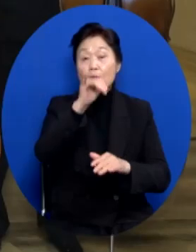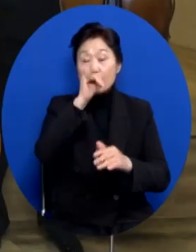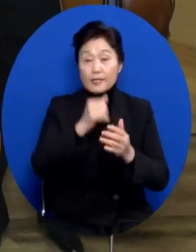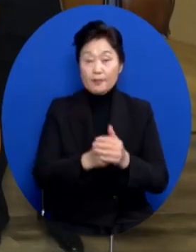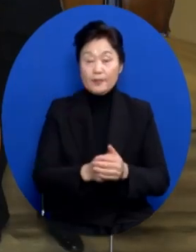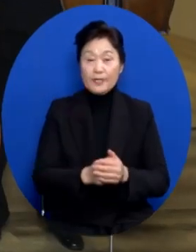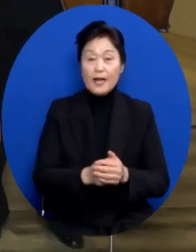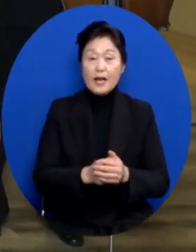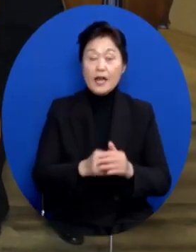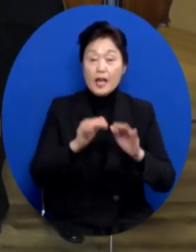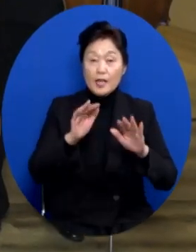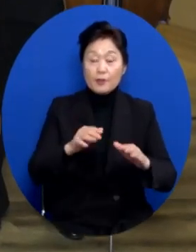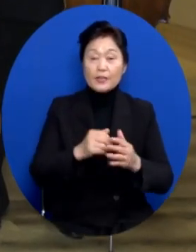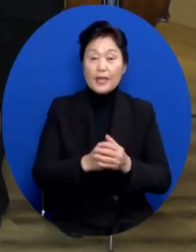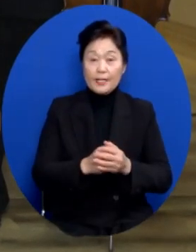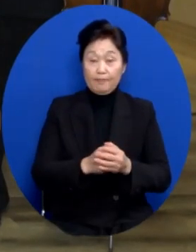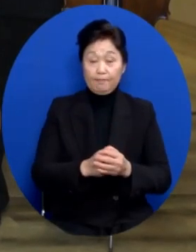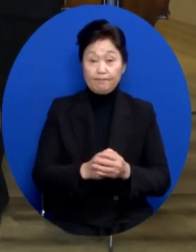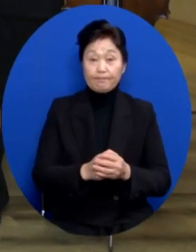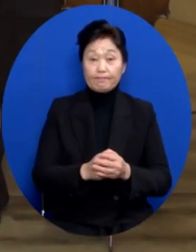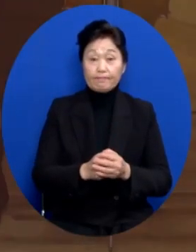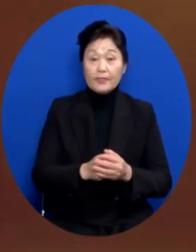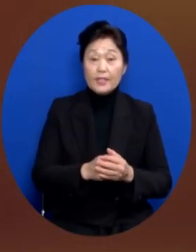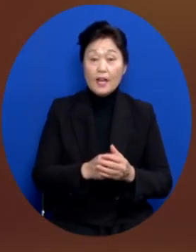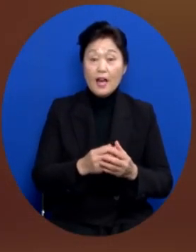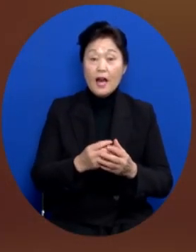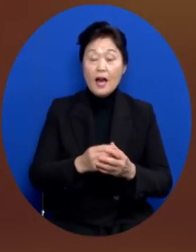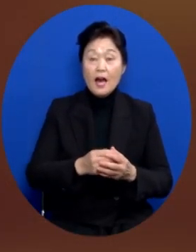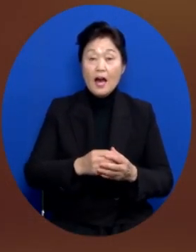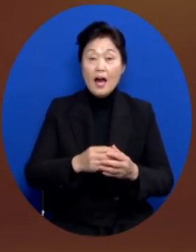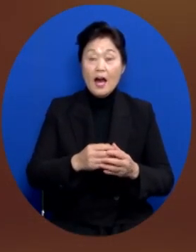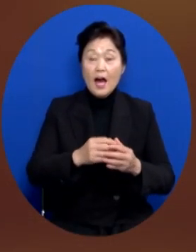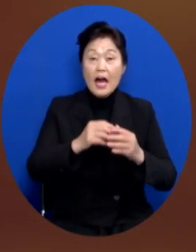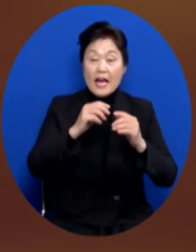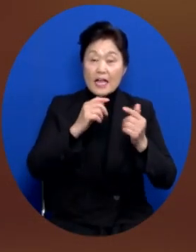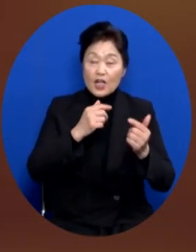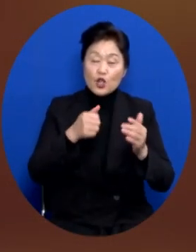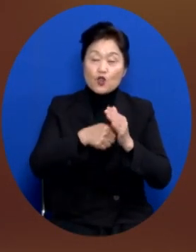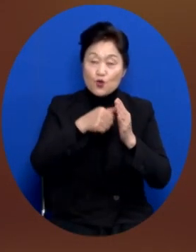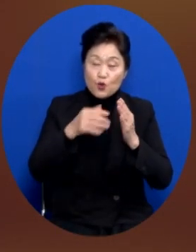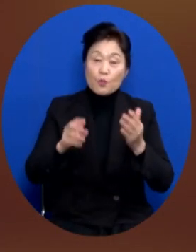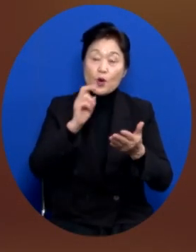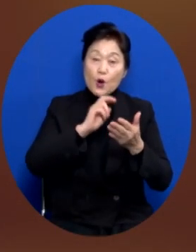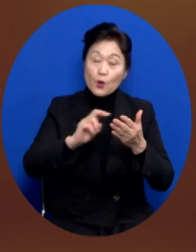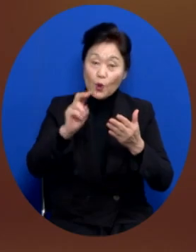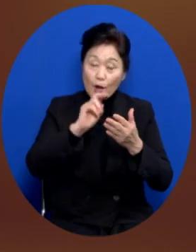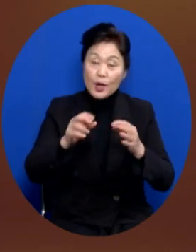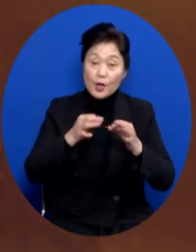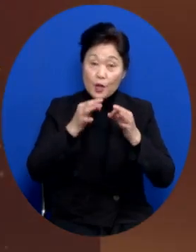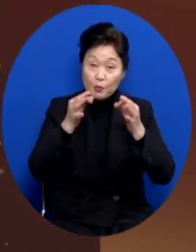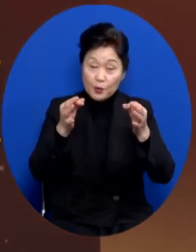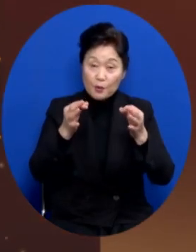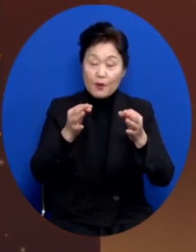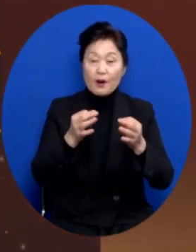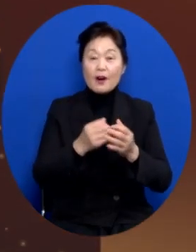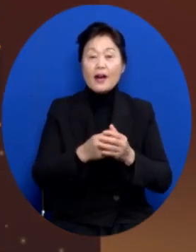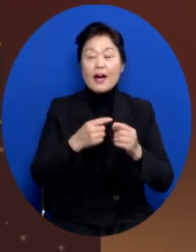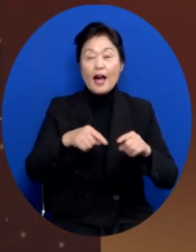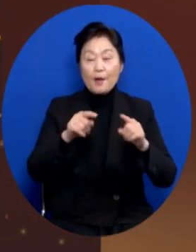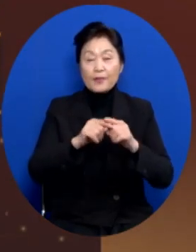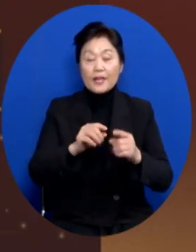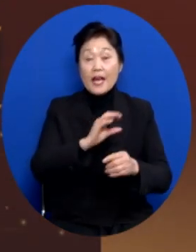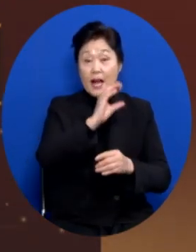연주회는 홀스트의 성바울 모음곡, 바흐의 쥐선상 아리아를 비롯해 신입 단원들이 연주하는 크리스마스 메들리 등